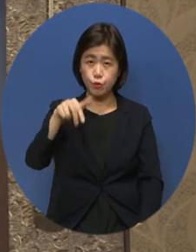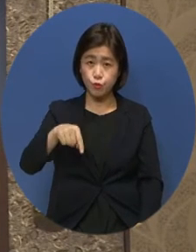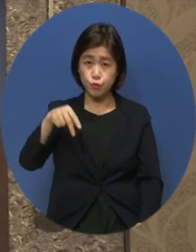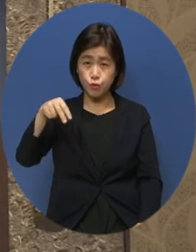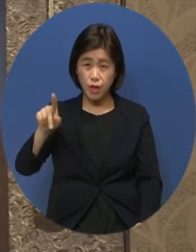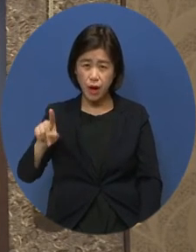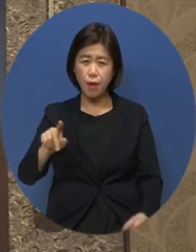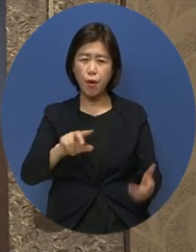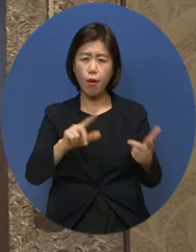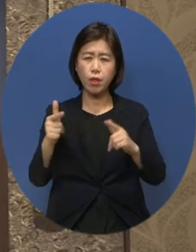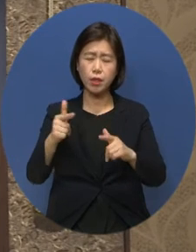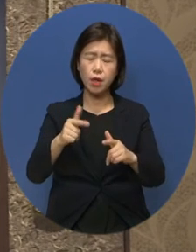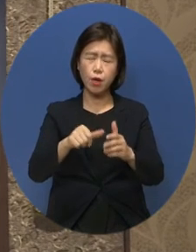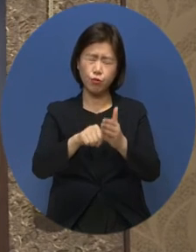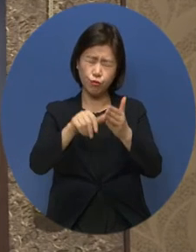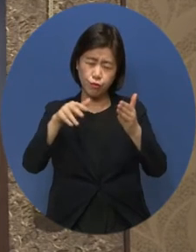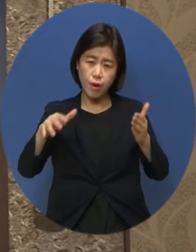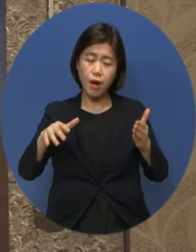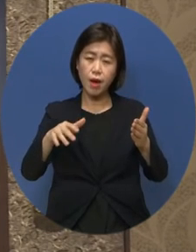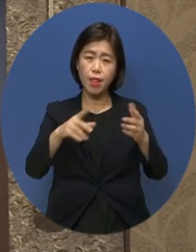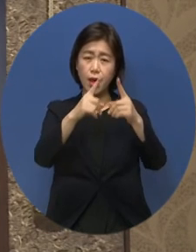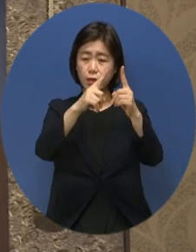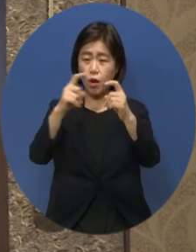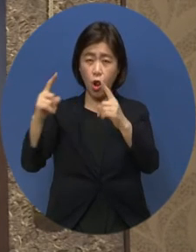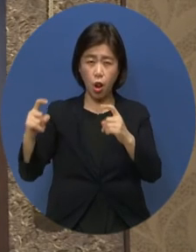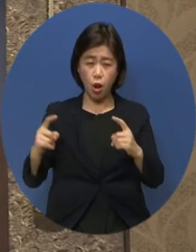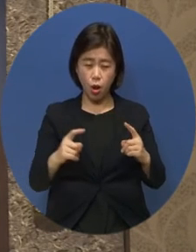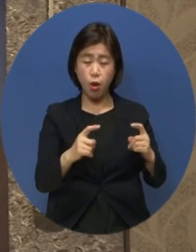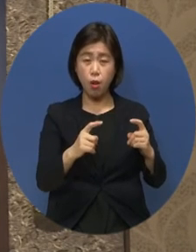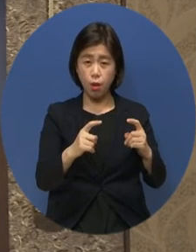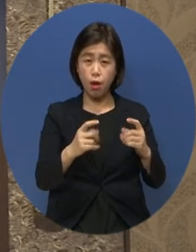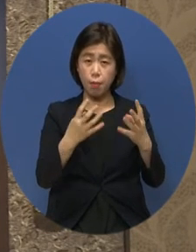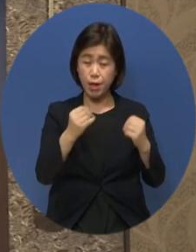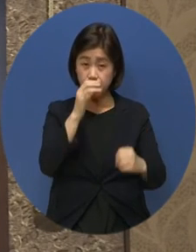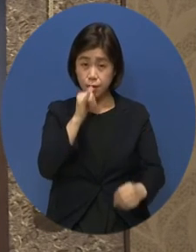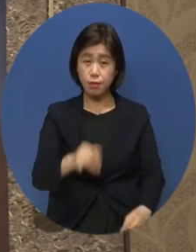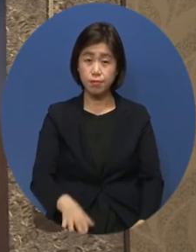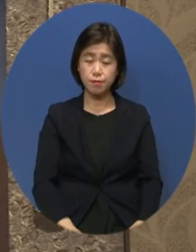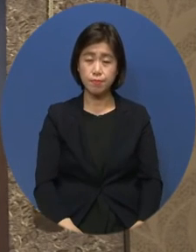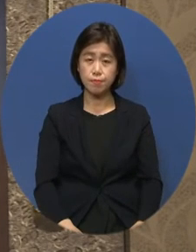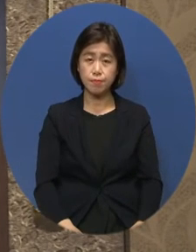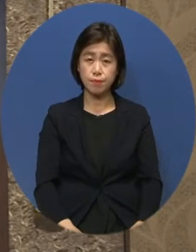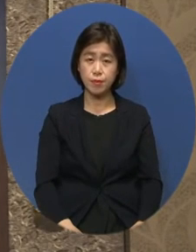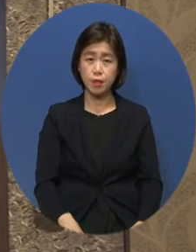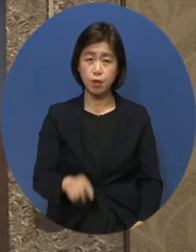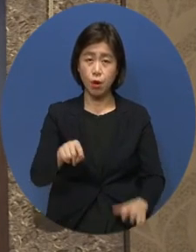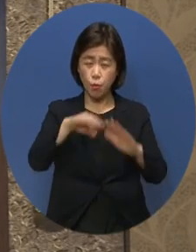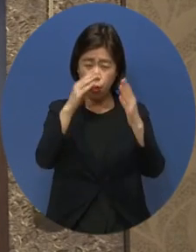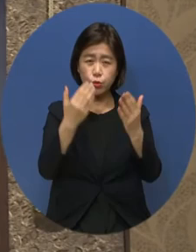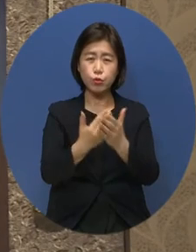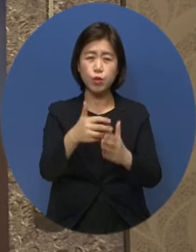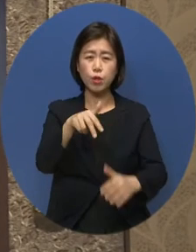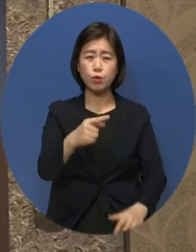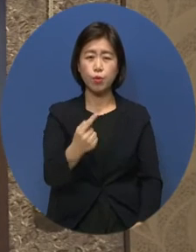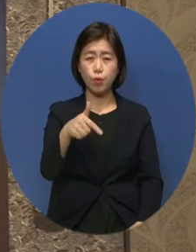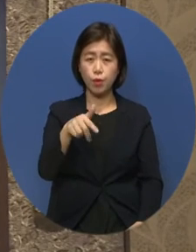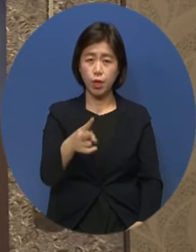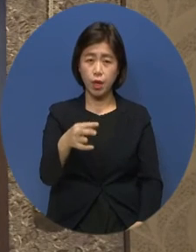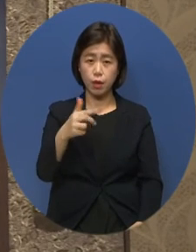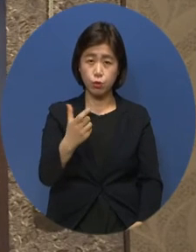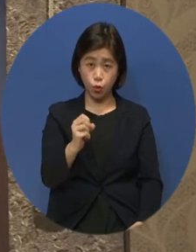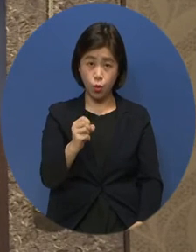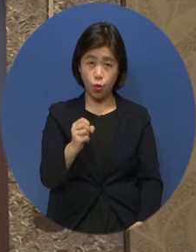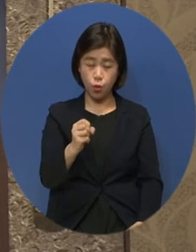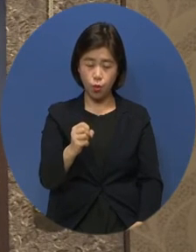통도사 뭐 이루 헤아릴 수 없는 예 유서 깊은 사찰 들이다 조개 종단에 사찰 드립니다 4